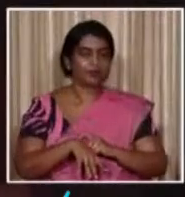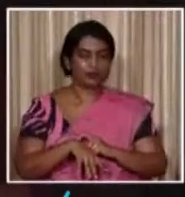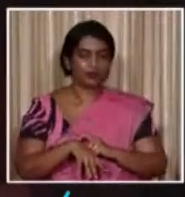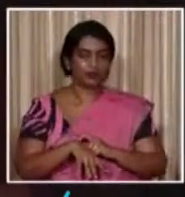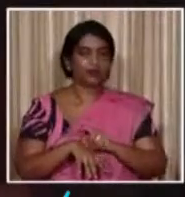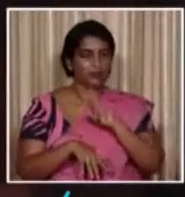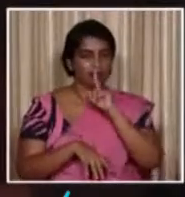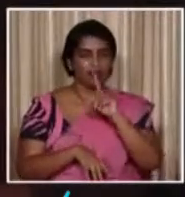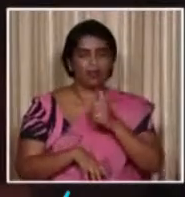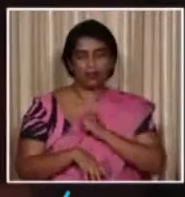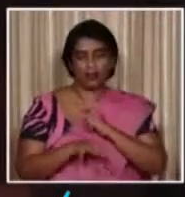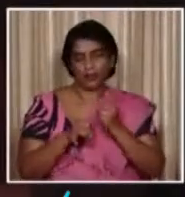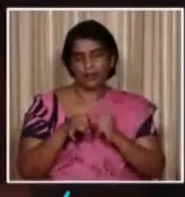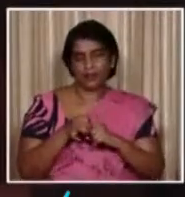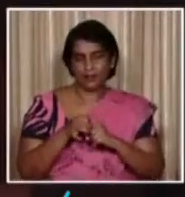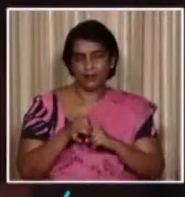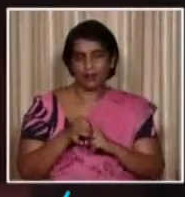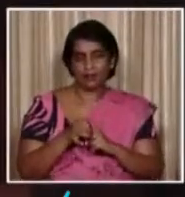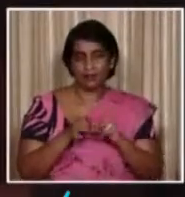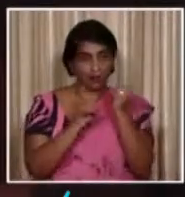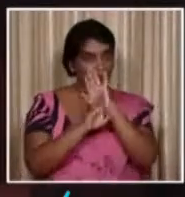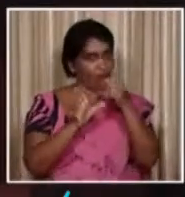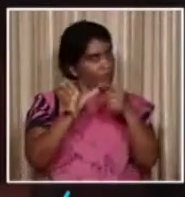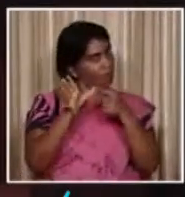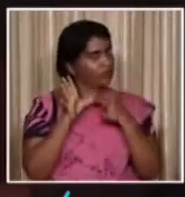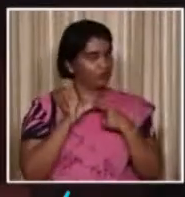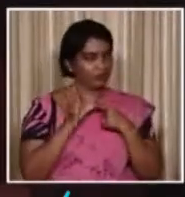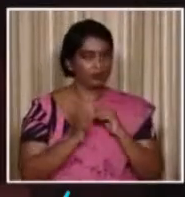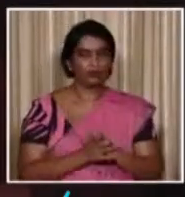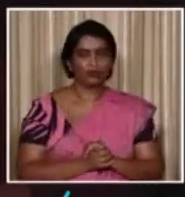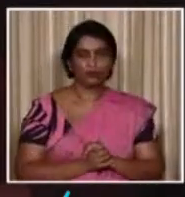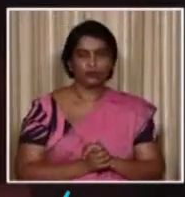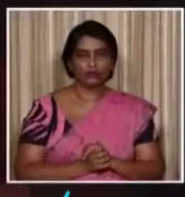තුමකින් අහන්න කැමති ප්‍රශ්නයක්. මේකට ඍජු උත්තරයක් ලබා දෙන්න.